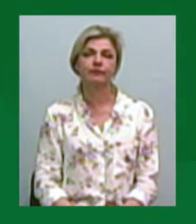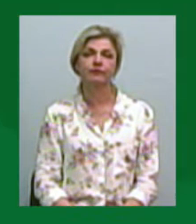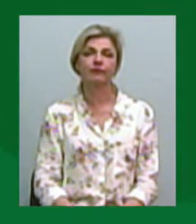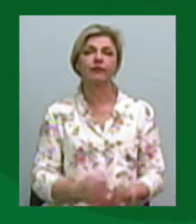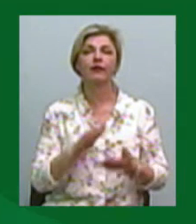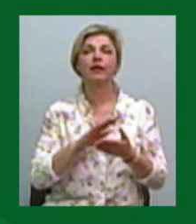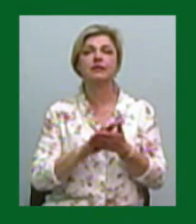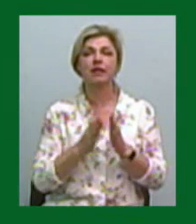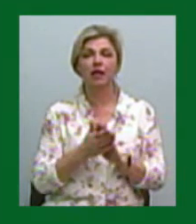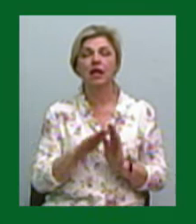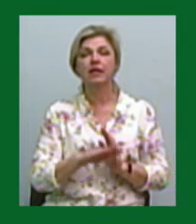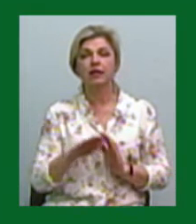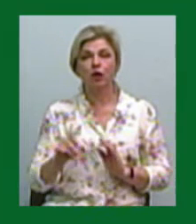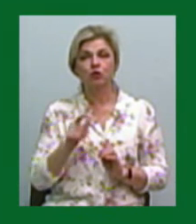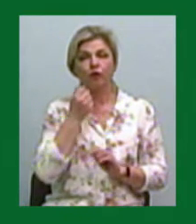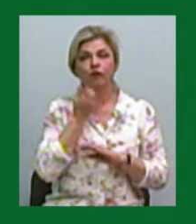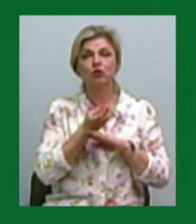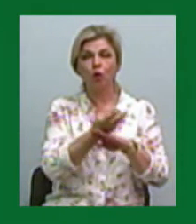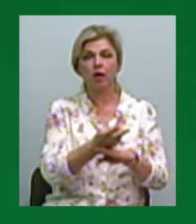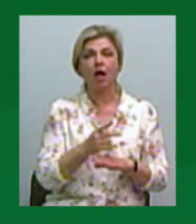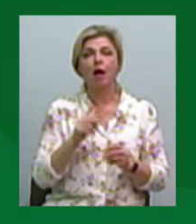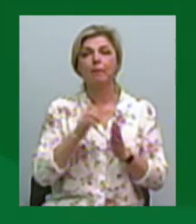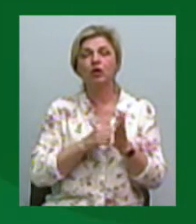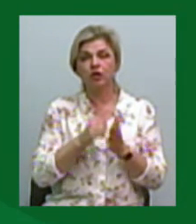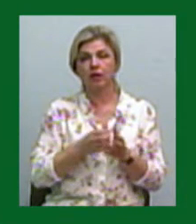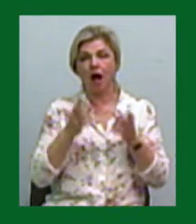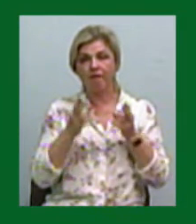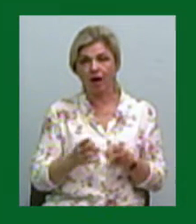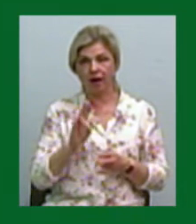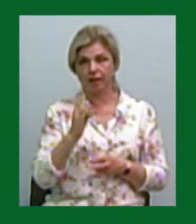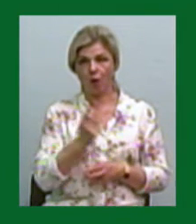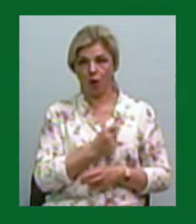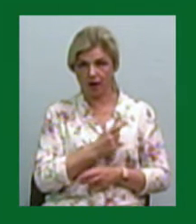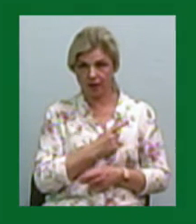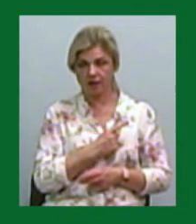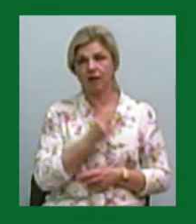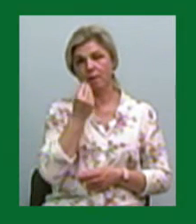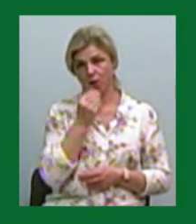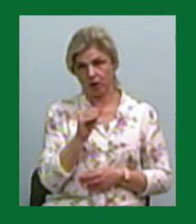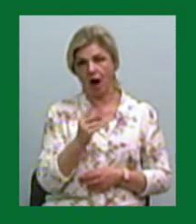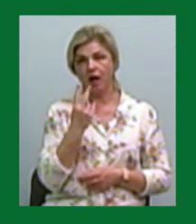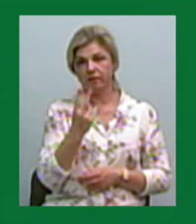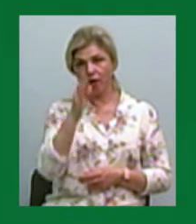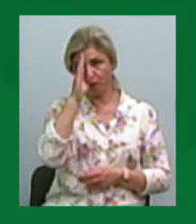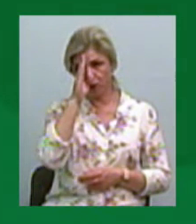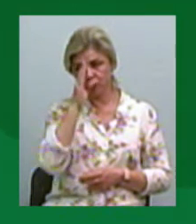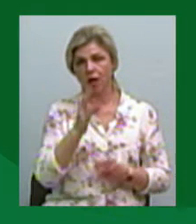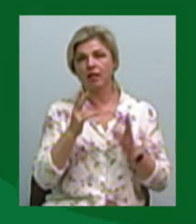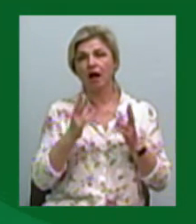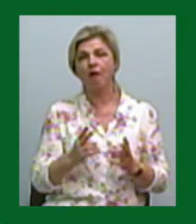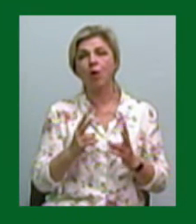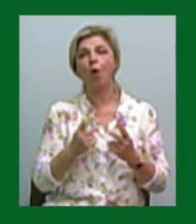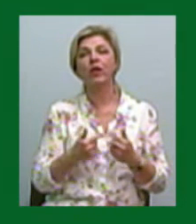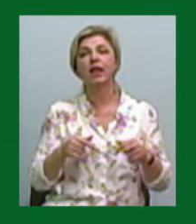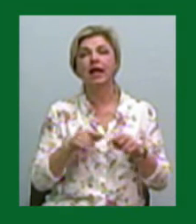Стан дітей, госпіталізованих вчора через аварію на трасі Миколаїв-Одеса, покращився. А обидва чоловіки залишаються у